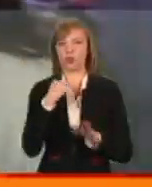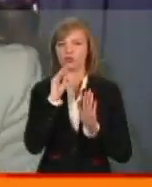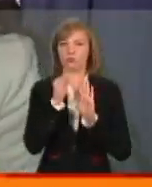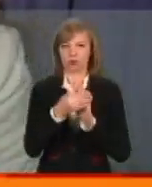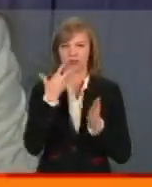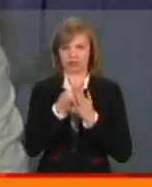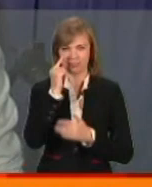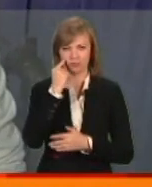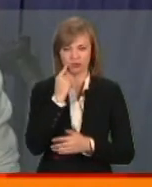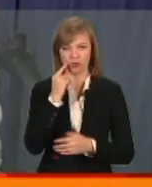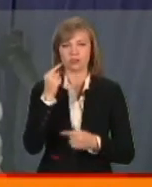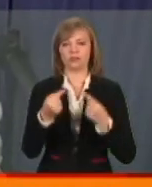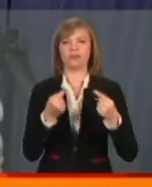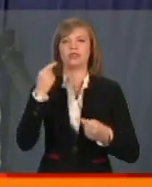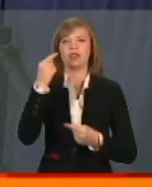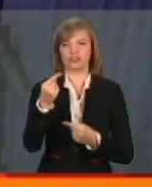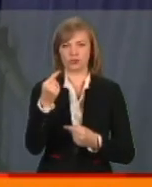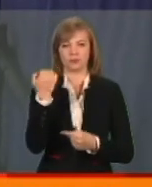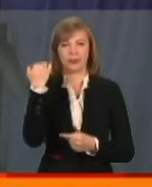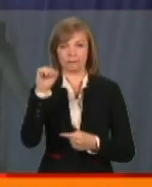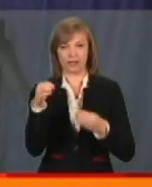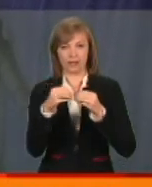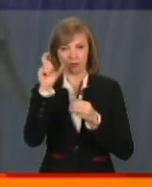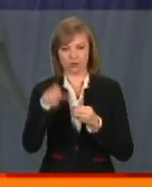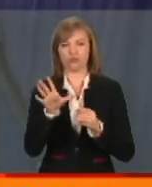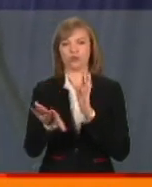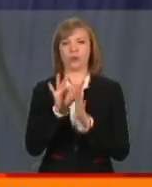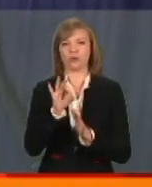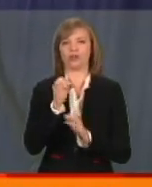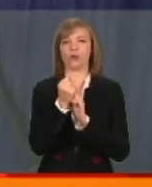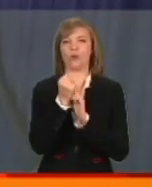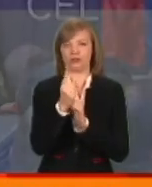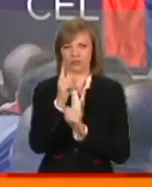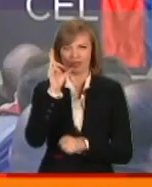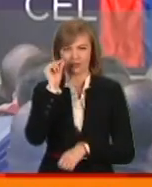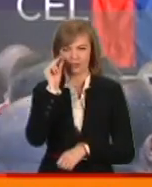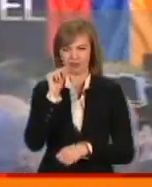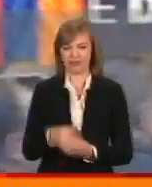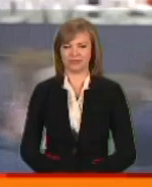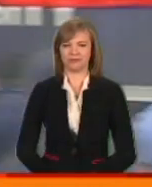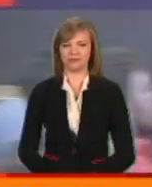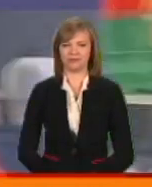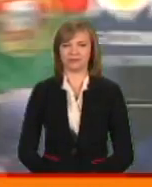свої сльози. Наступна порція переможців буде обрана вже 11 травня.